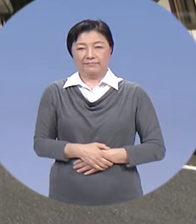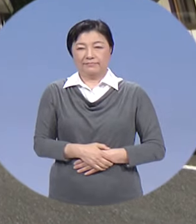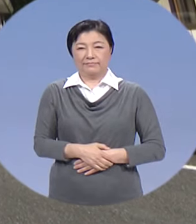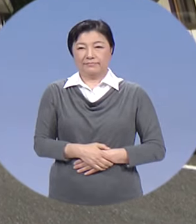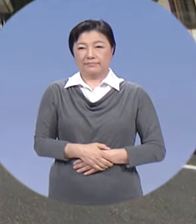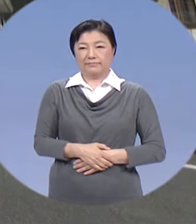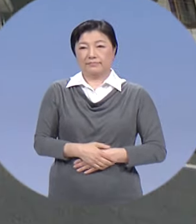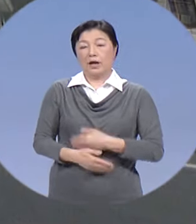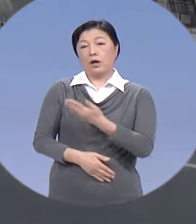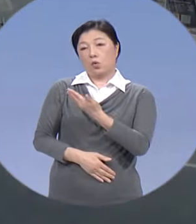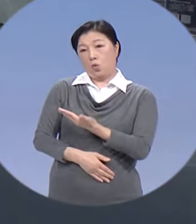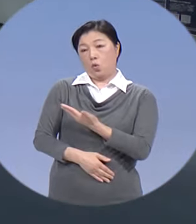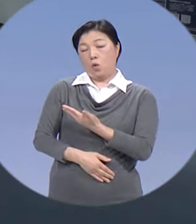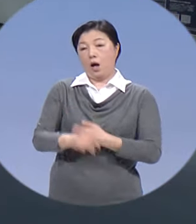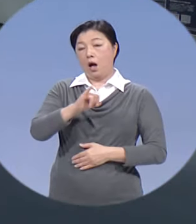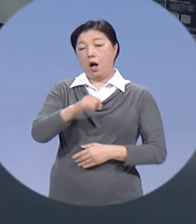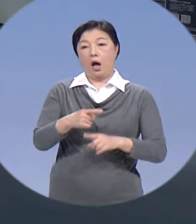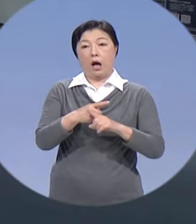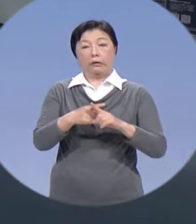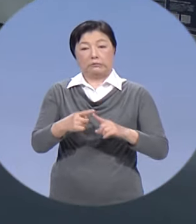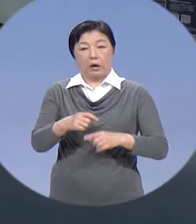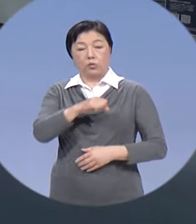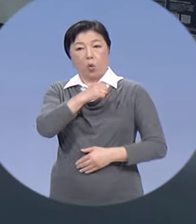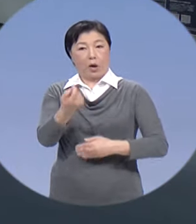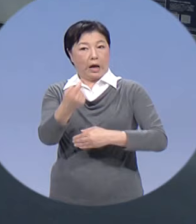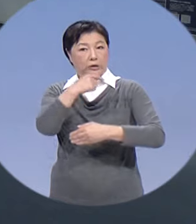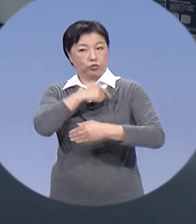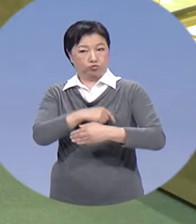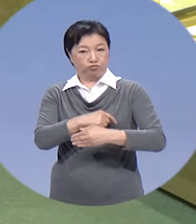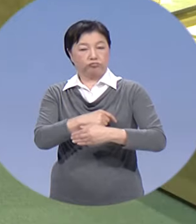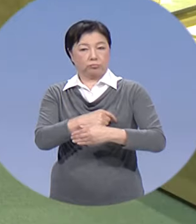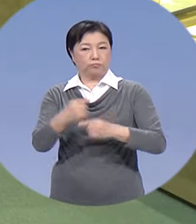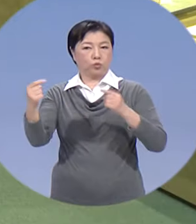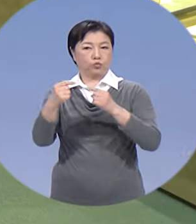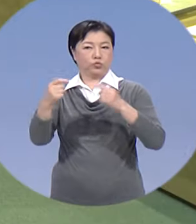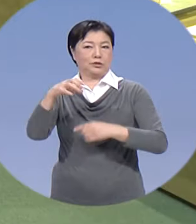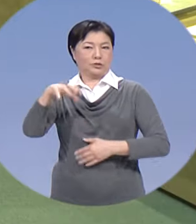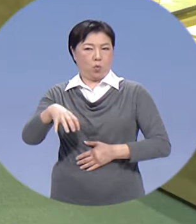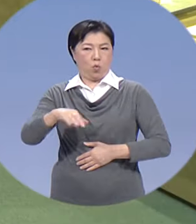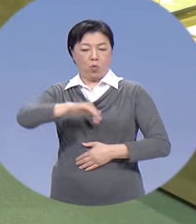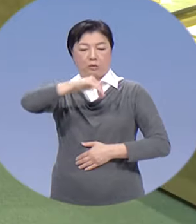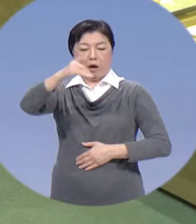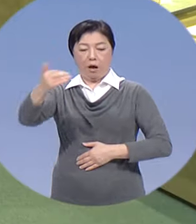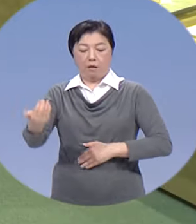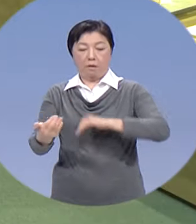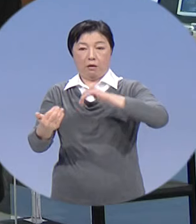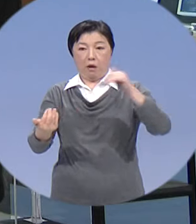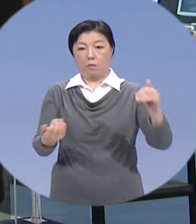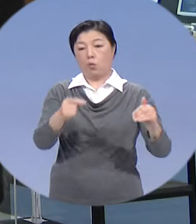ここは JAXA 勝浦宇宙通信所、勝浦市の山間部にある施設です。